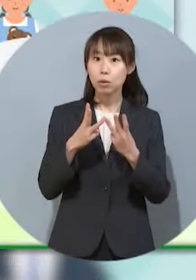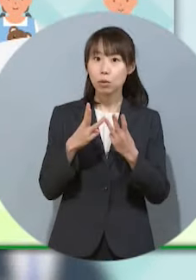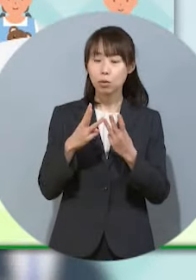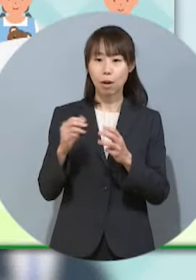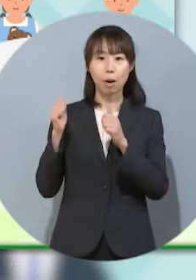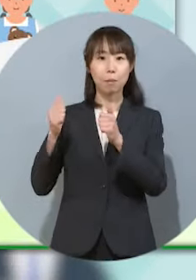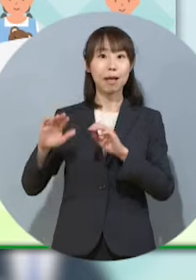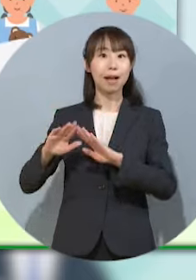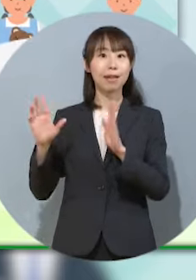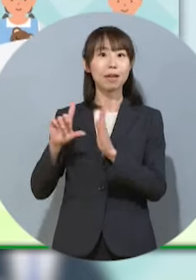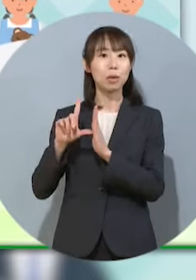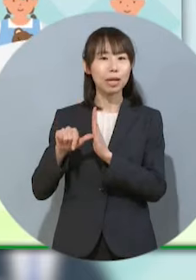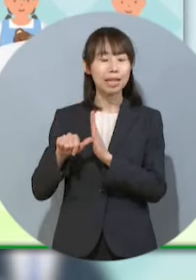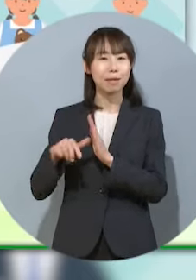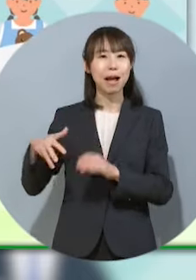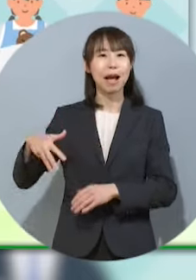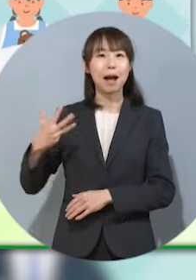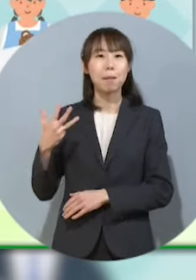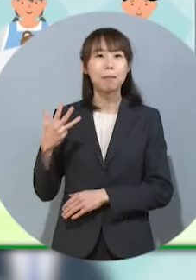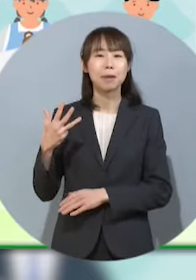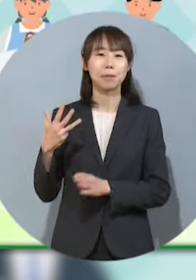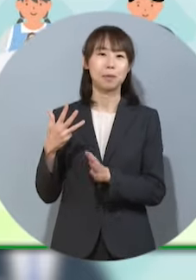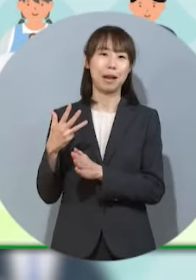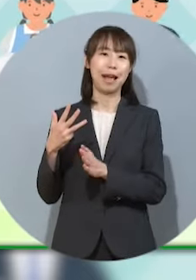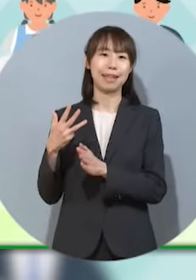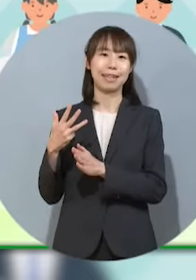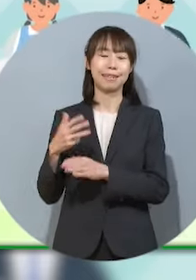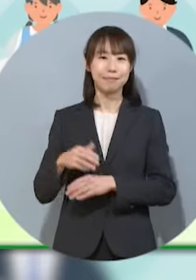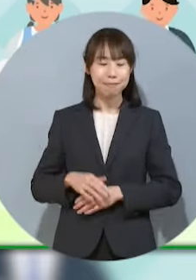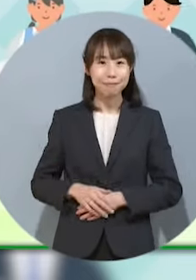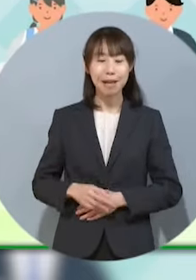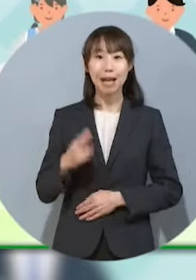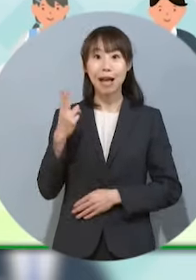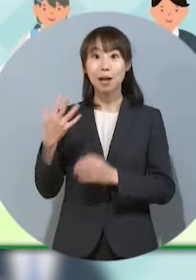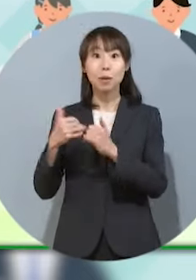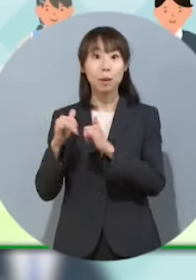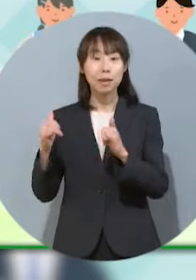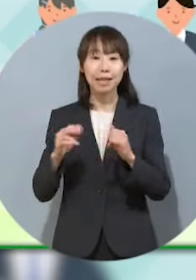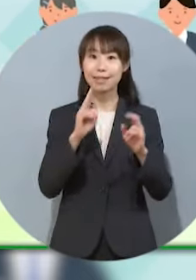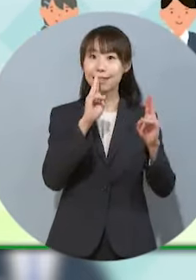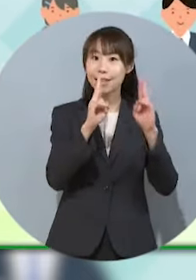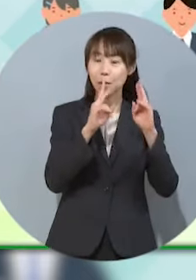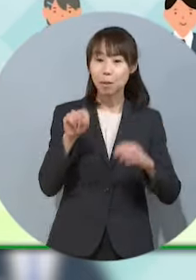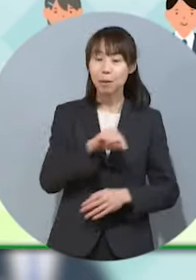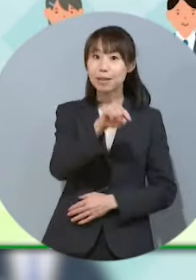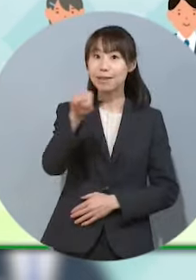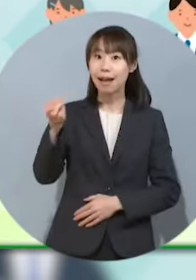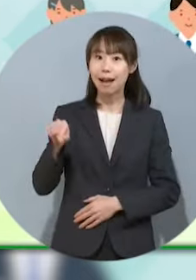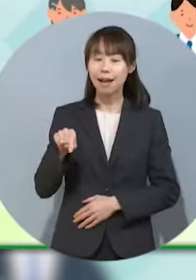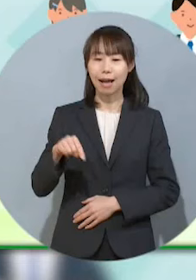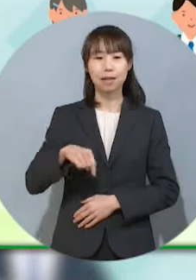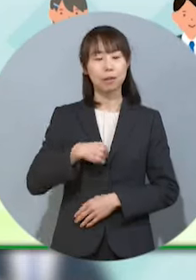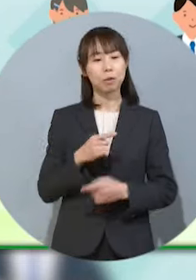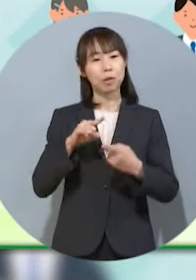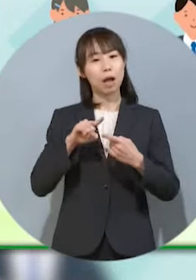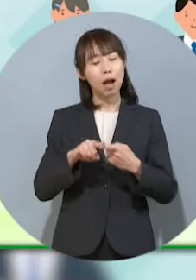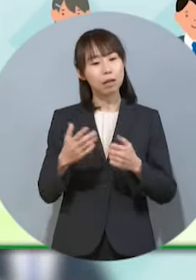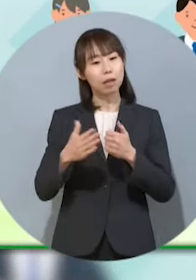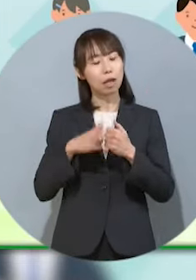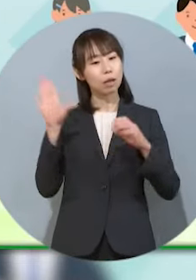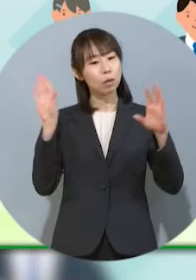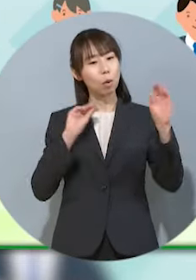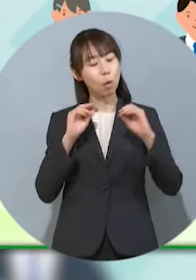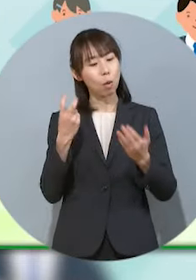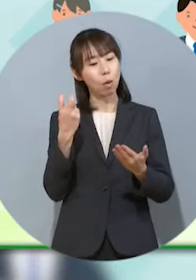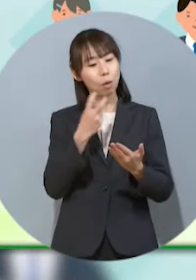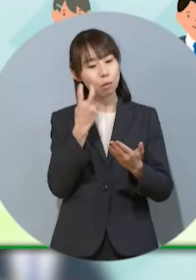そ800件掲載して、都民、事業者それぞれに合わせた支援情報を簡単